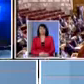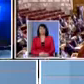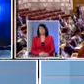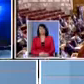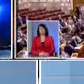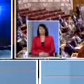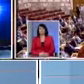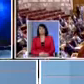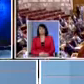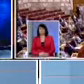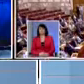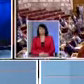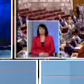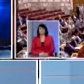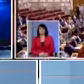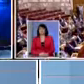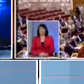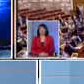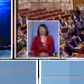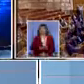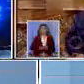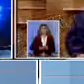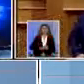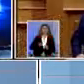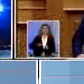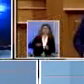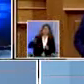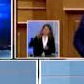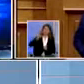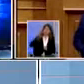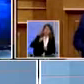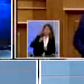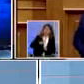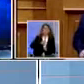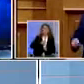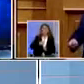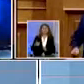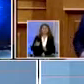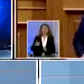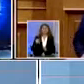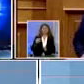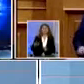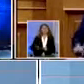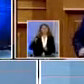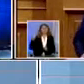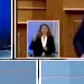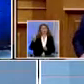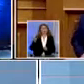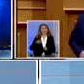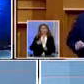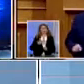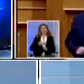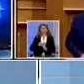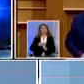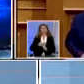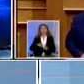Αυτό. Αν όμως κατορθώσουν οι συνταγματολόγοι να διατυπώσουν. Εκεί υπάρχει αυτή η πρόταση που έχει πέσει στο τραπέζι, αν δεν κάνω λάθος, είναι η πρόταση του κ. Μαρινάκη για το